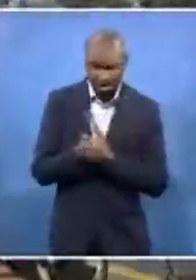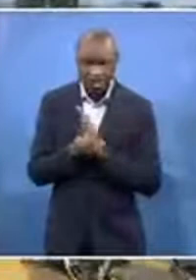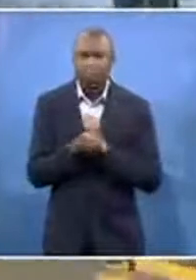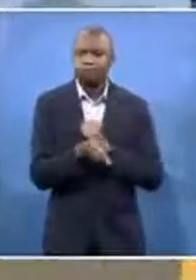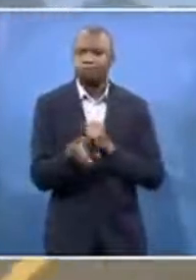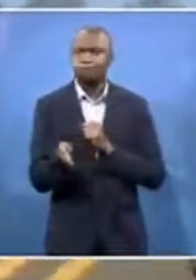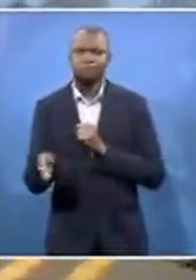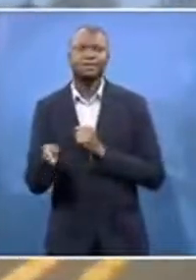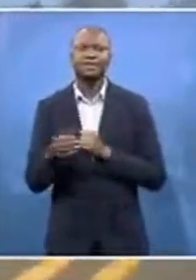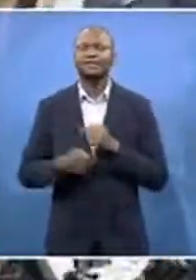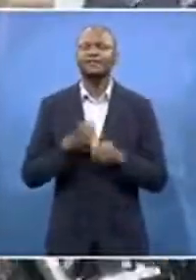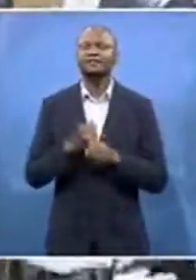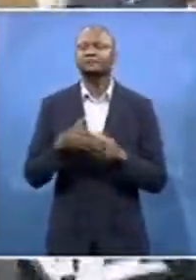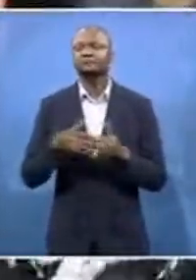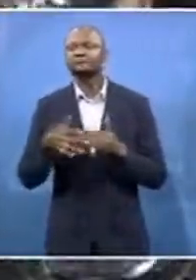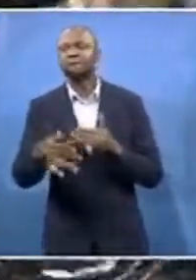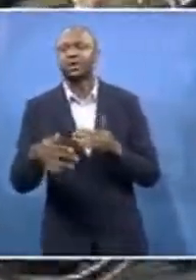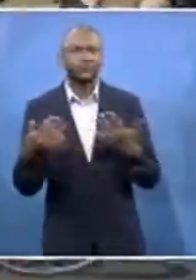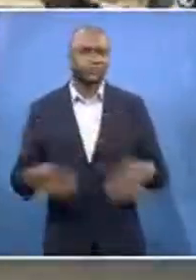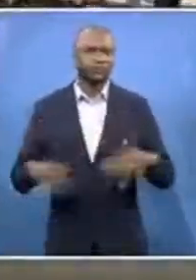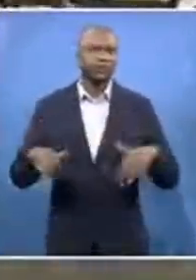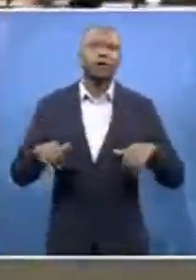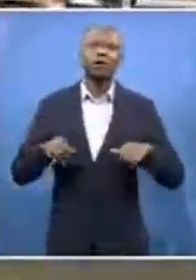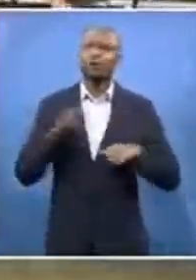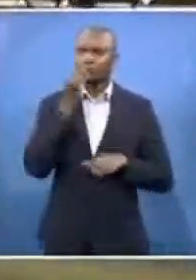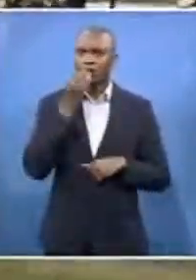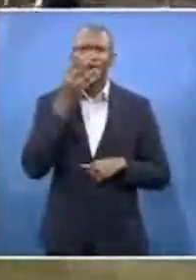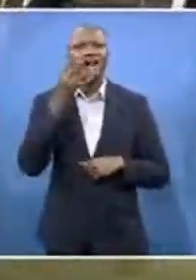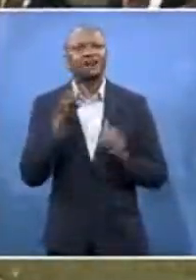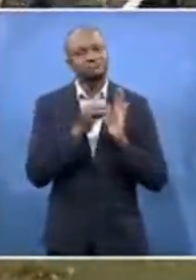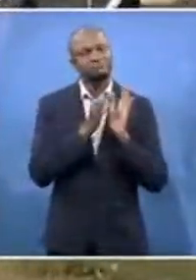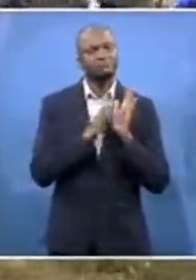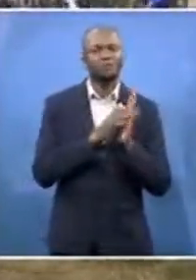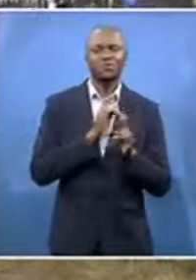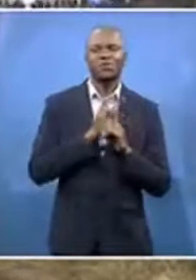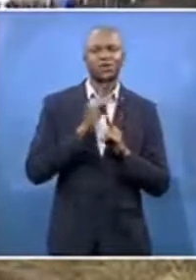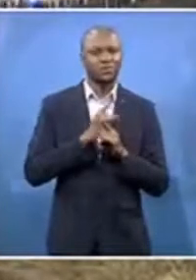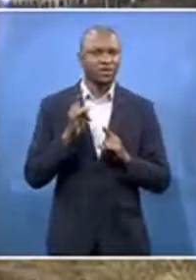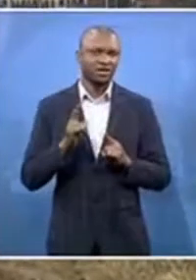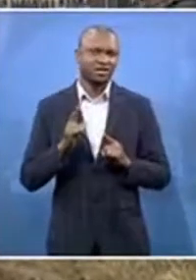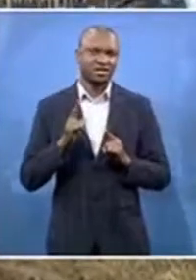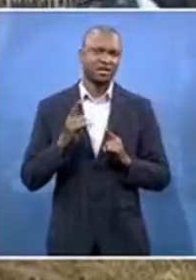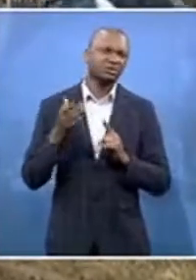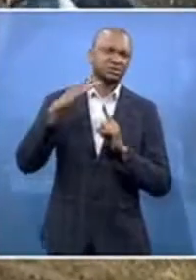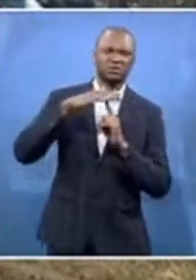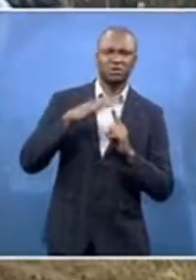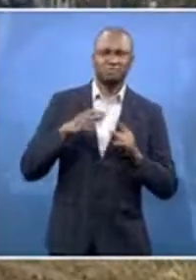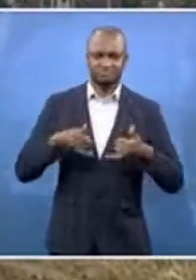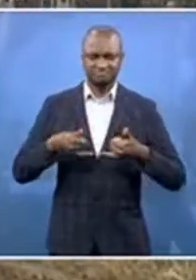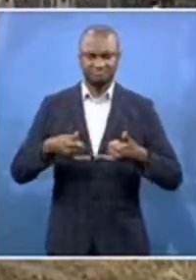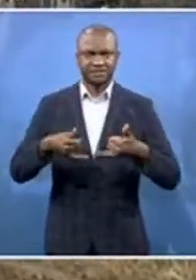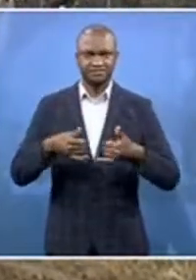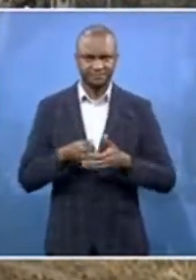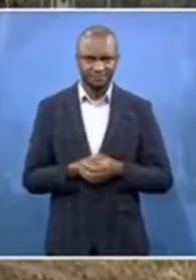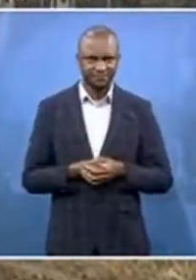ngekuhamba kweminyaka batakhela ligama kuwo umdlalo wetekushova emabhayisikili lomuhla